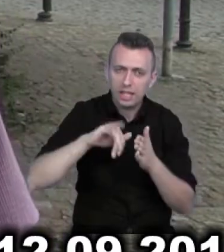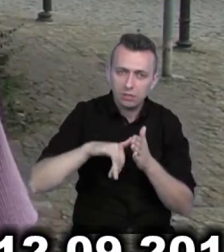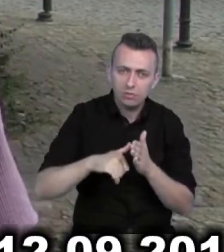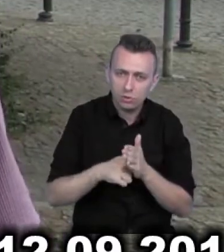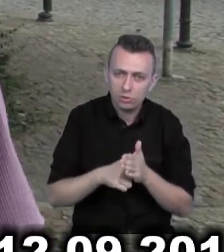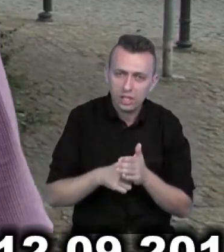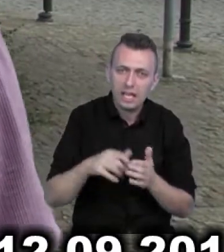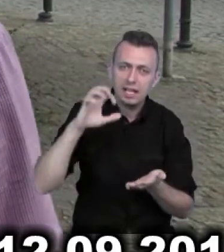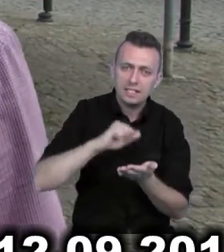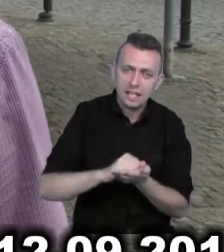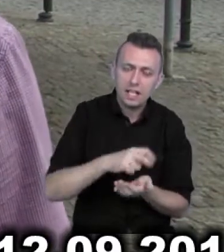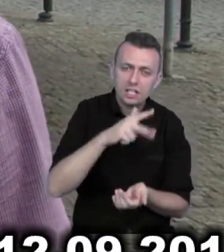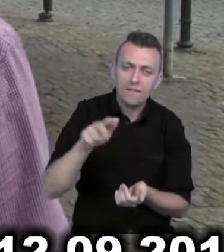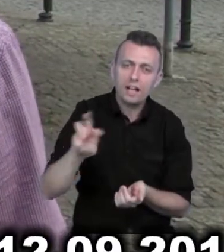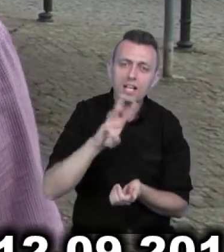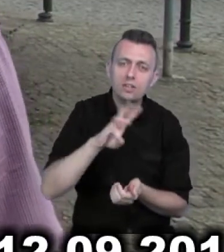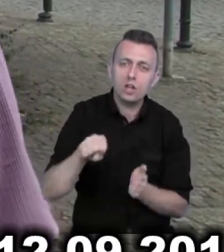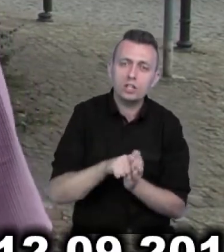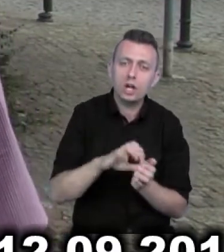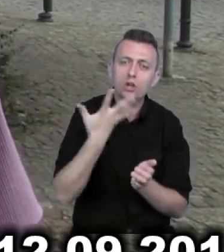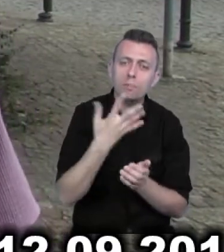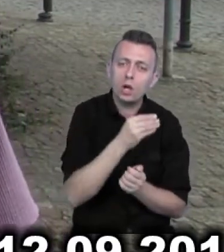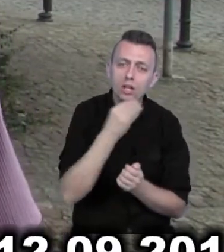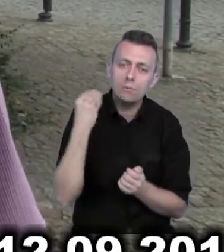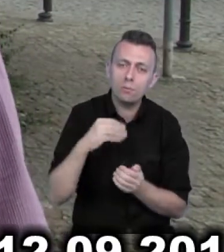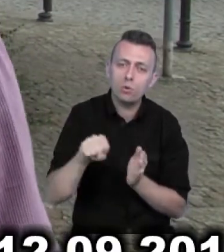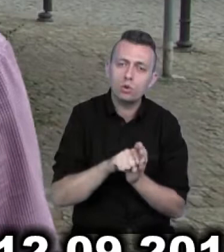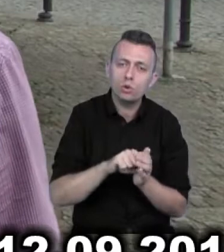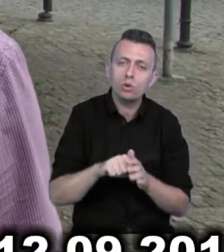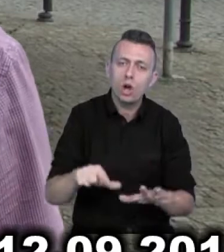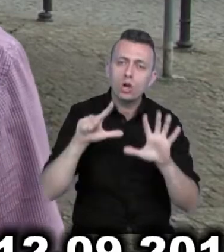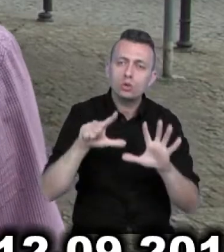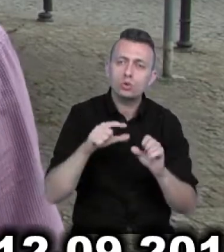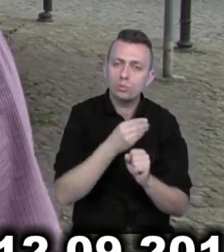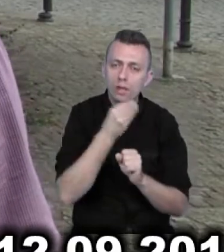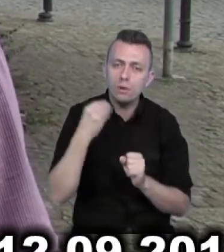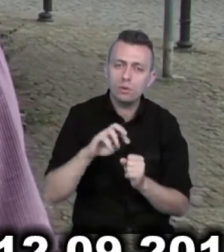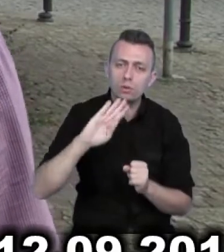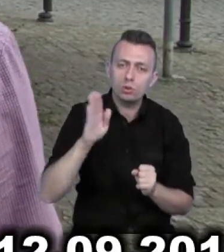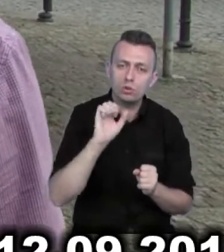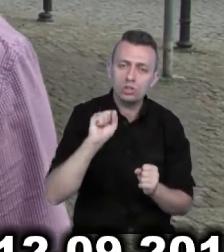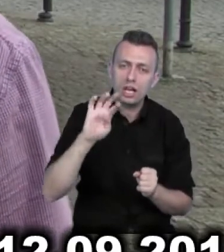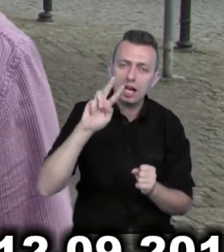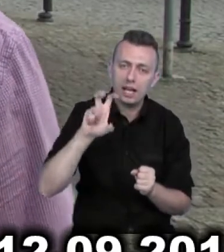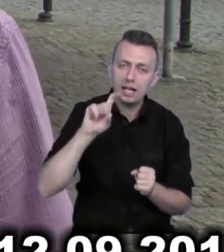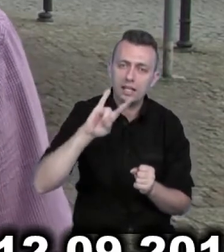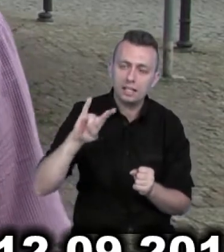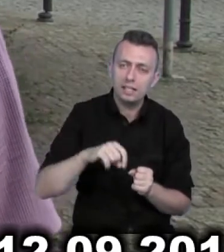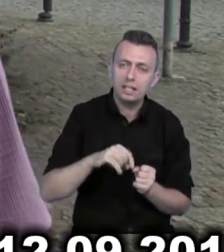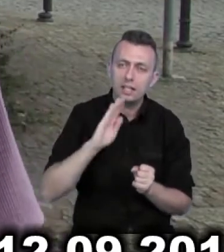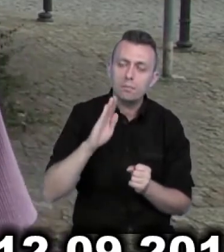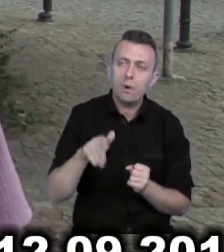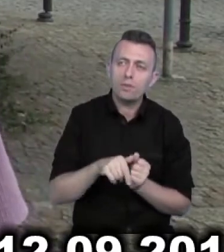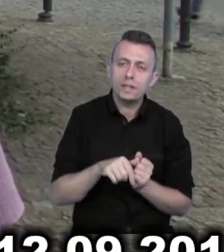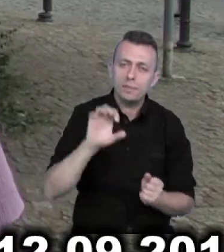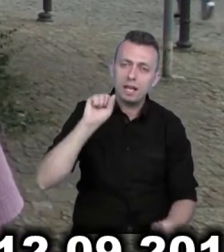odbywają się we wtorki od godziny 17 do 19 szachy, a od 18 do 19 astronomia. Takie zajęcia były